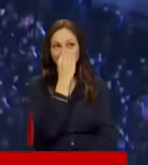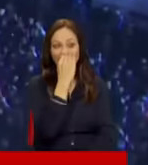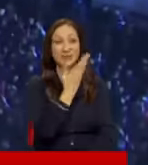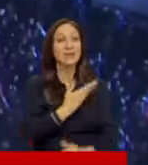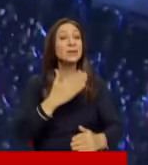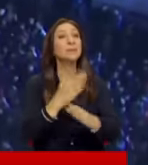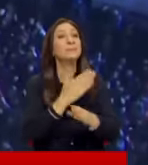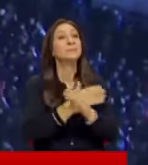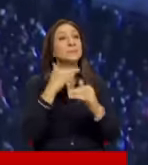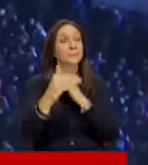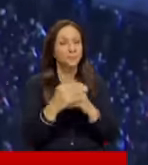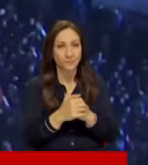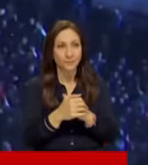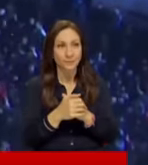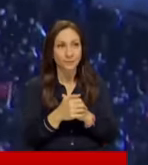hemşehrilerim,